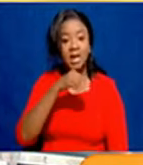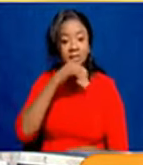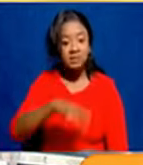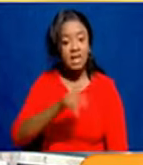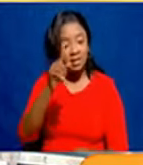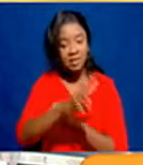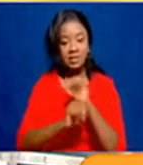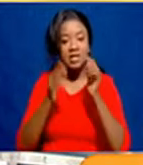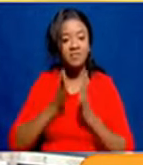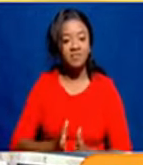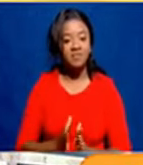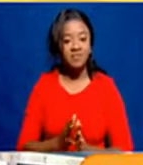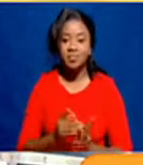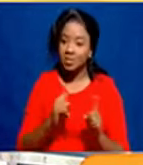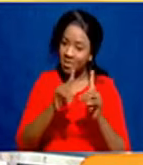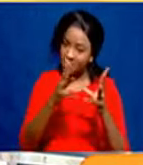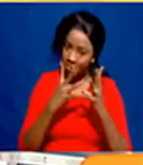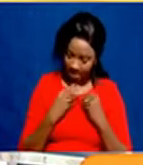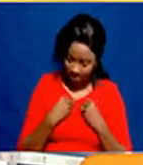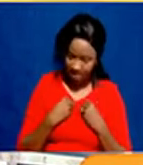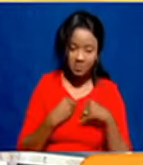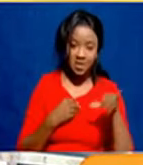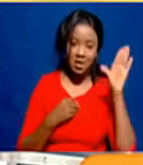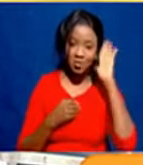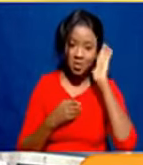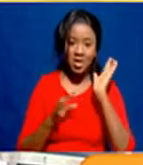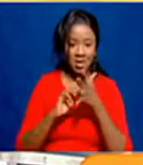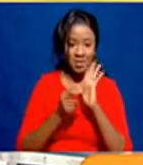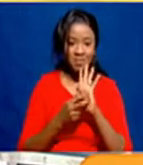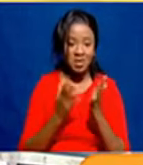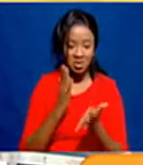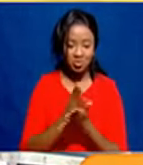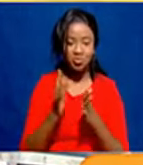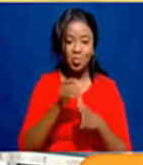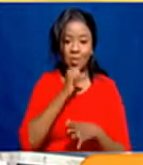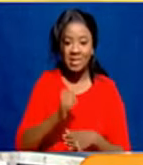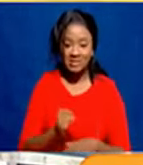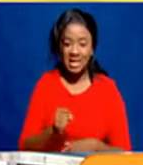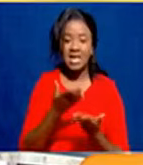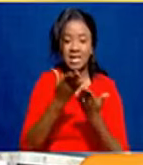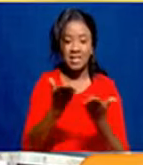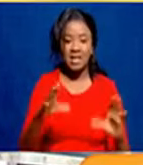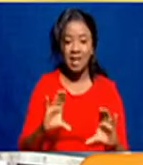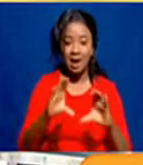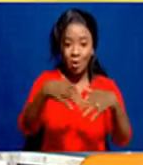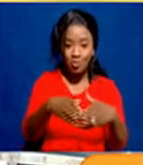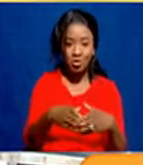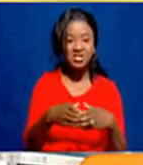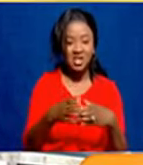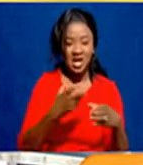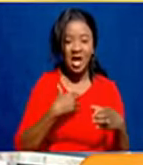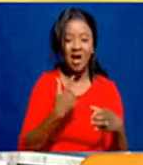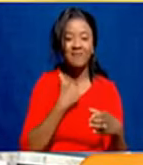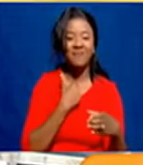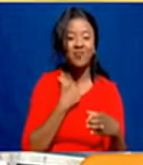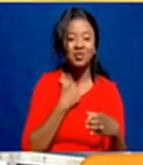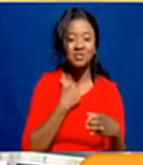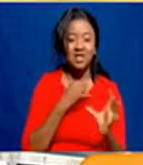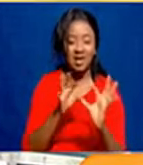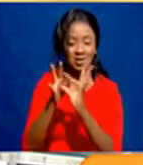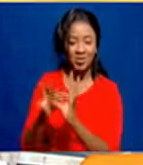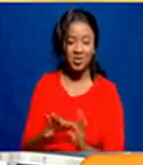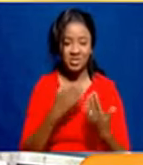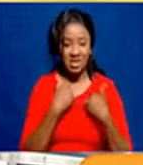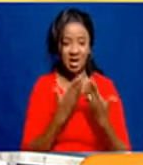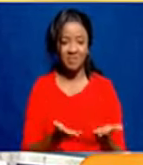wahame. Na wanakubali na wanatii. Na maanisha viongozi ama wazee katika eneo lile bado wana sauti na wanaheshimika. Na